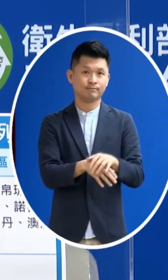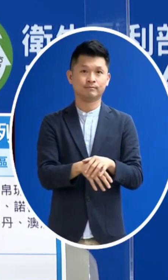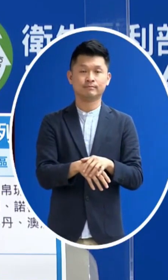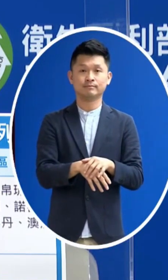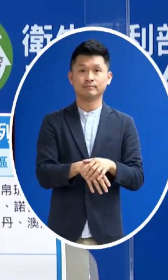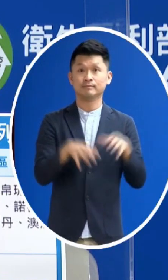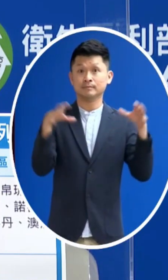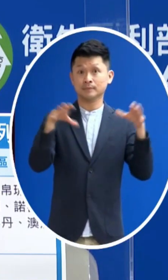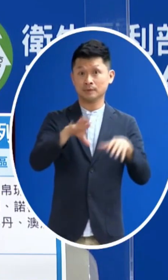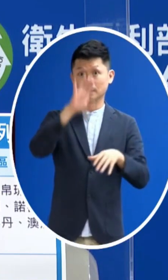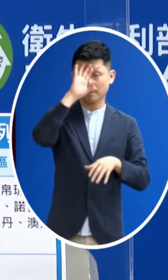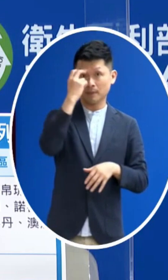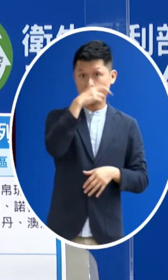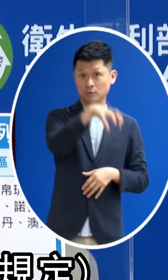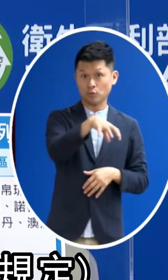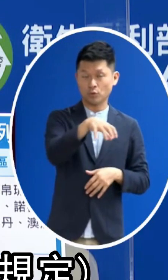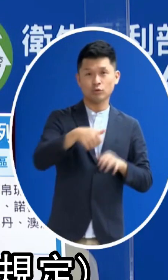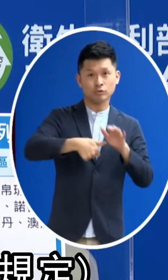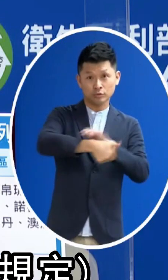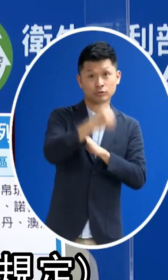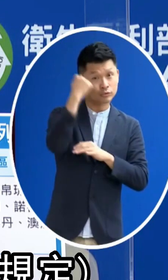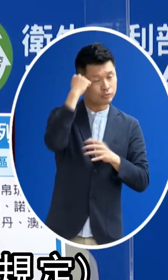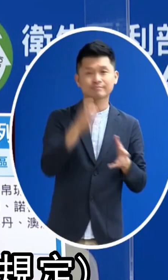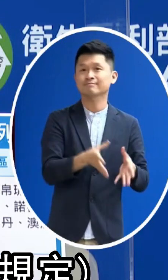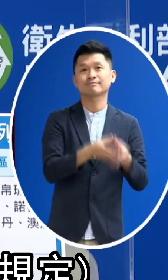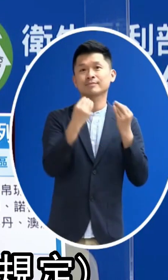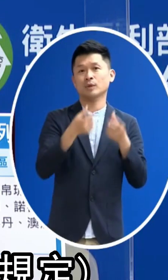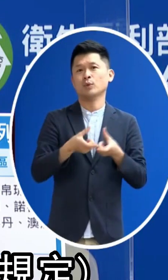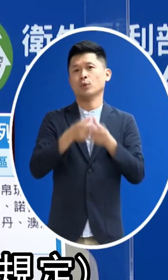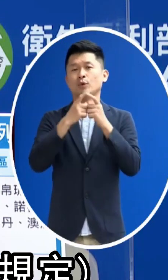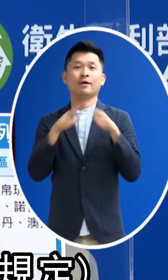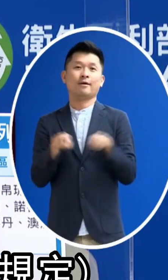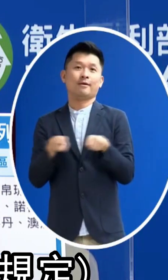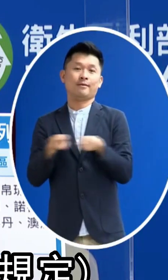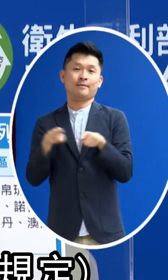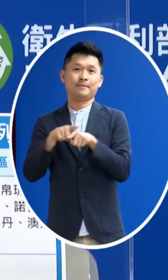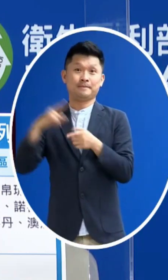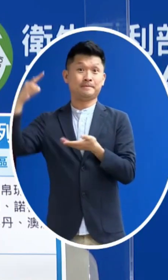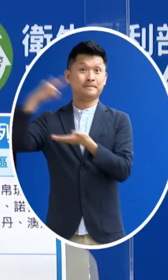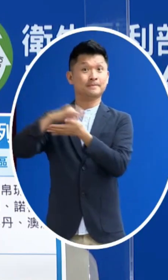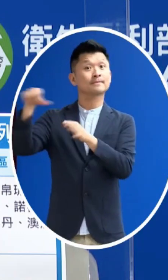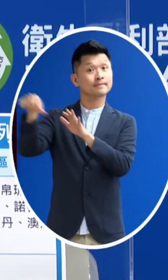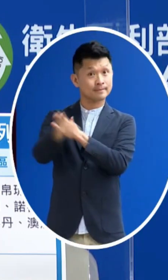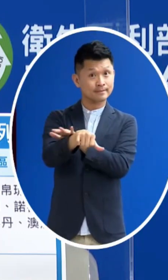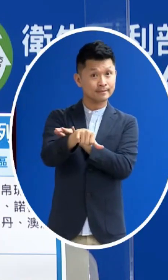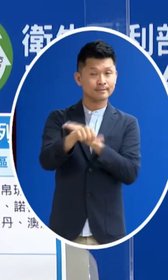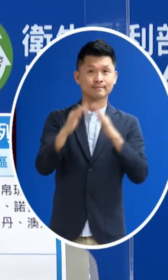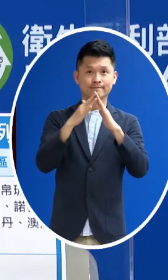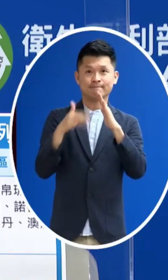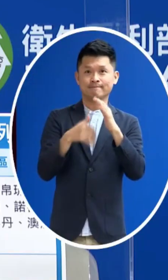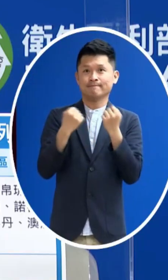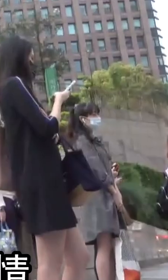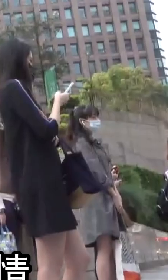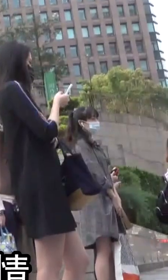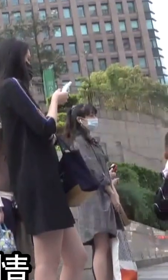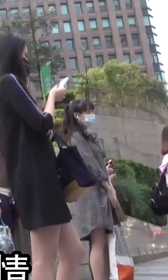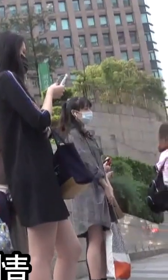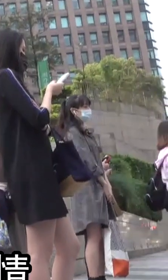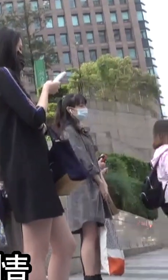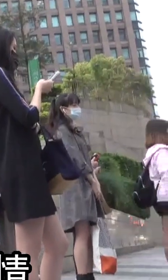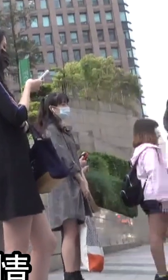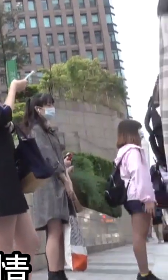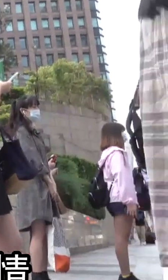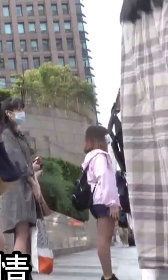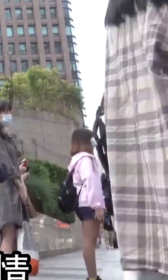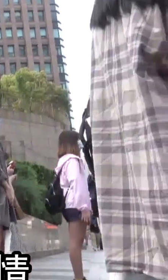集中检疫所，他就是回归到一般入境的，就是要居家检疫14天。 至于国